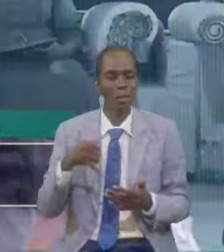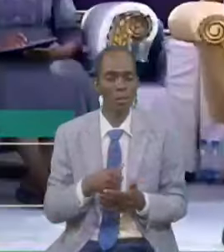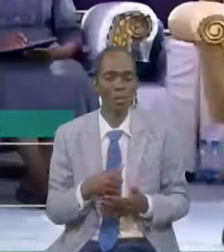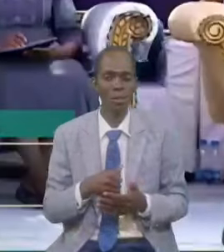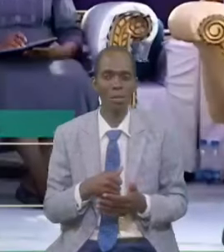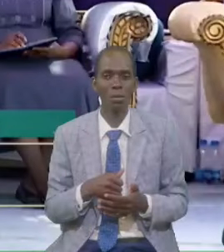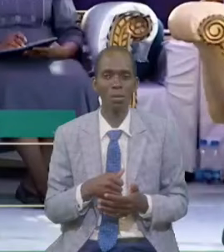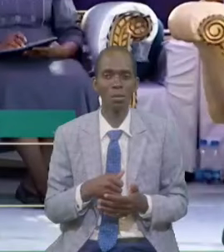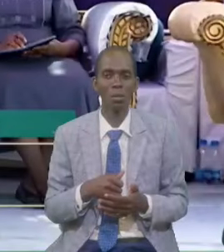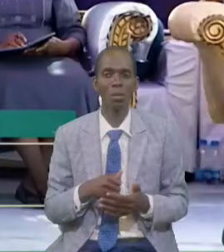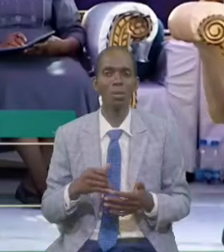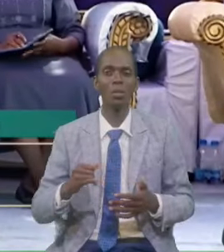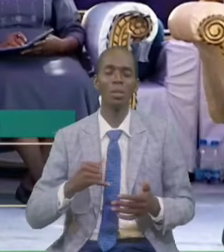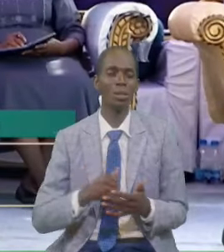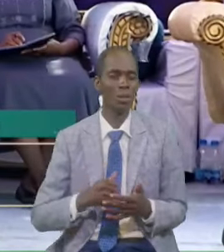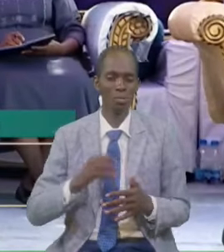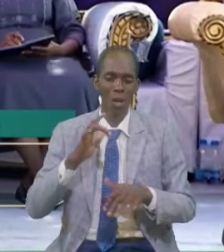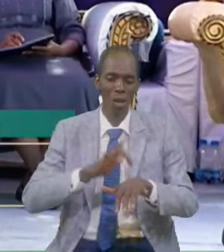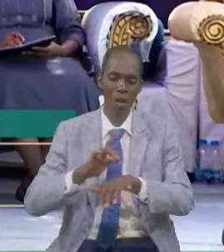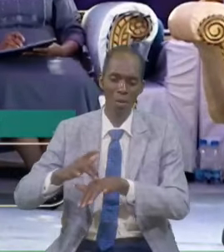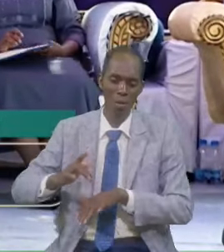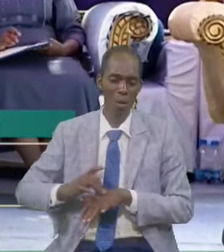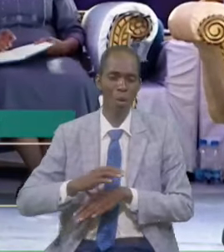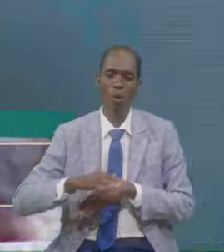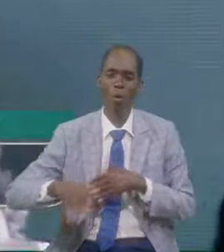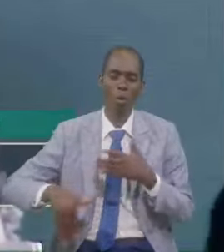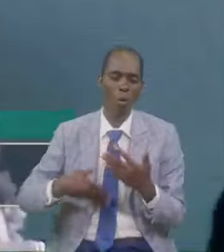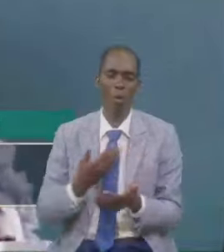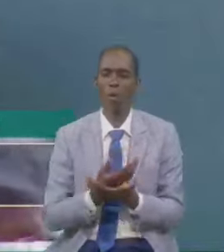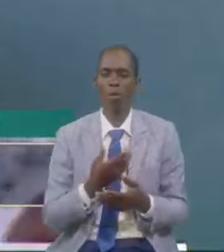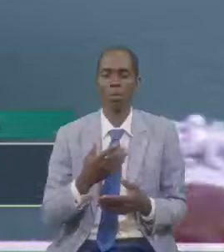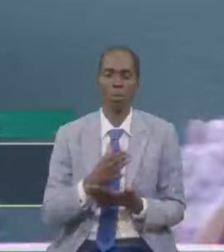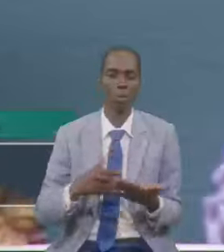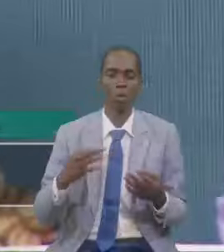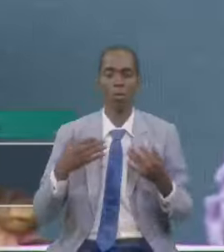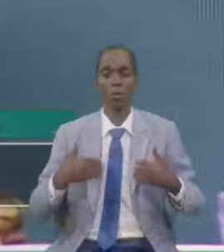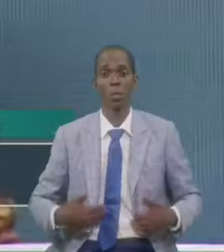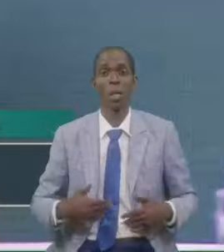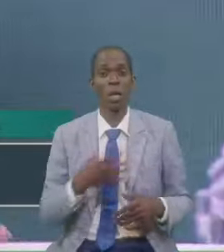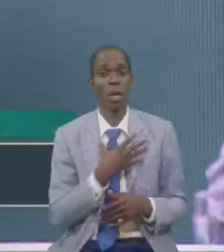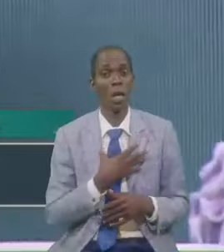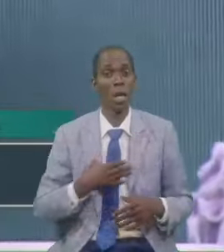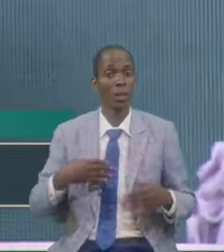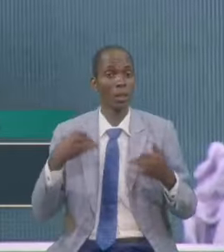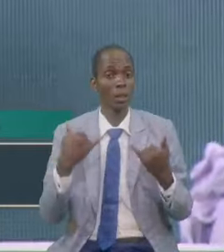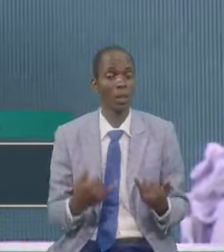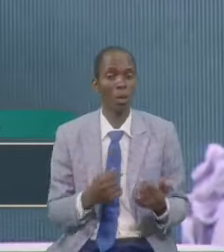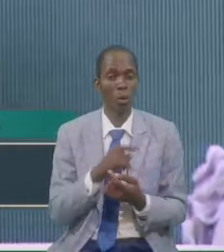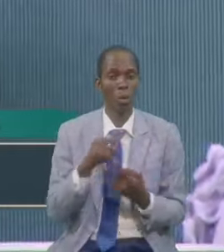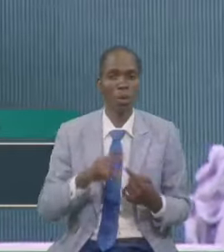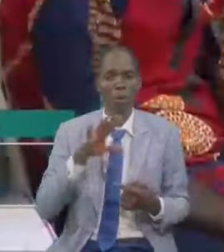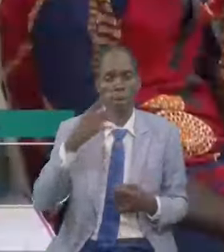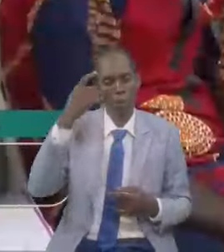దిస్ ఆర్గనైజెస్ us, ఈ వ్యవస్థ అంతా పాడవుతుంది. And now when your mind has a problem, ఇప్పుడు